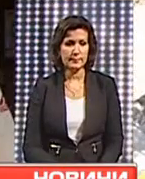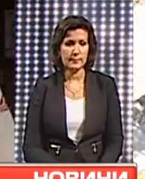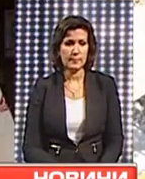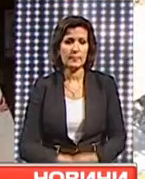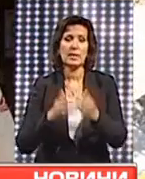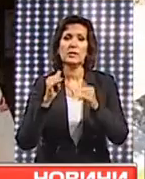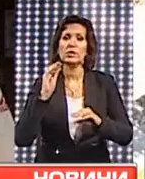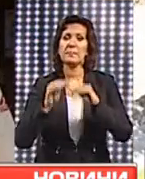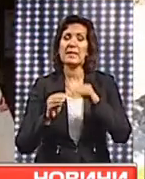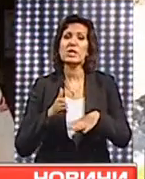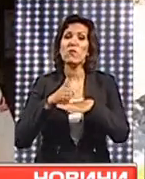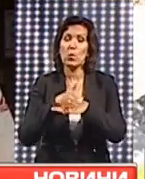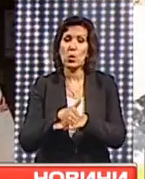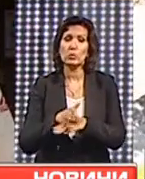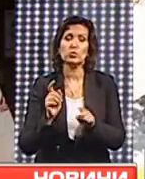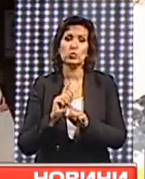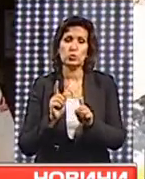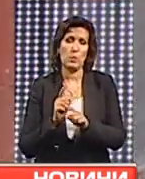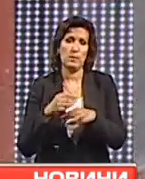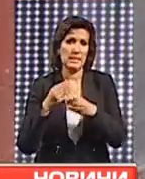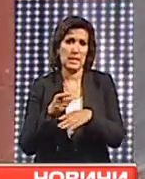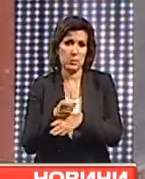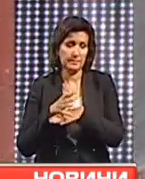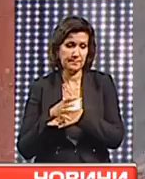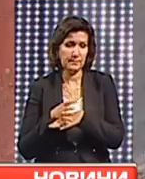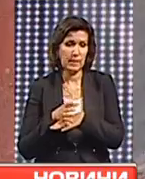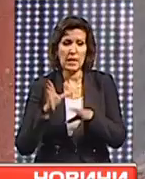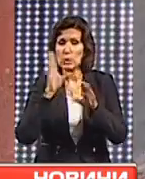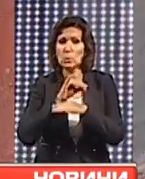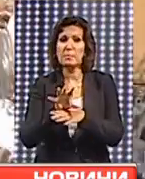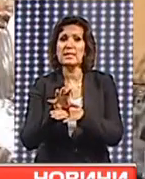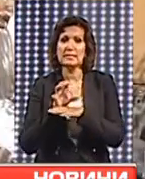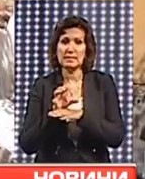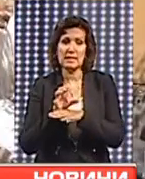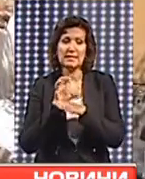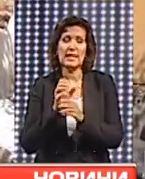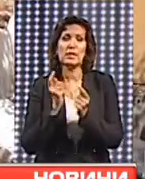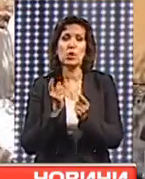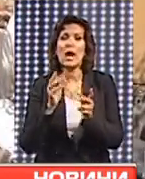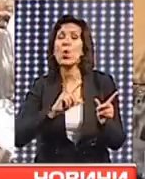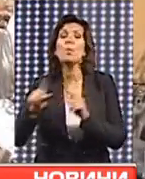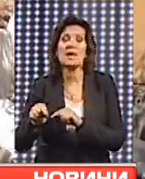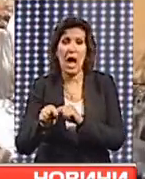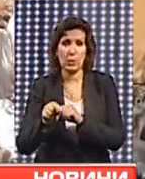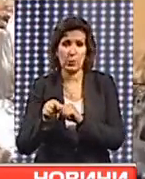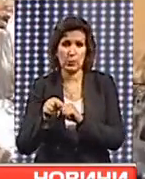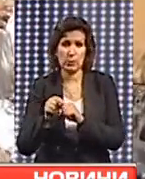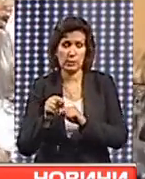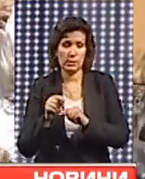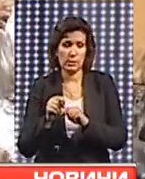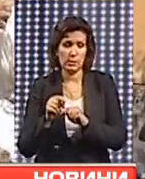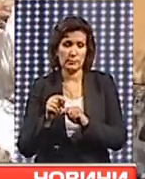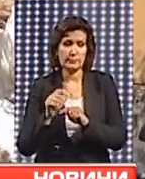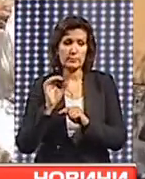сейчас демонтируем вход для того, чтобы нельзя было просто взять и залезть. Увы, мы не успели заснять это на видео, засняли только как они убегают уже, потому что была стрессовая